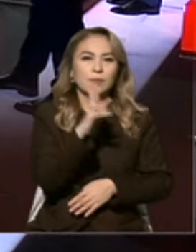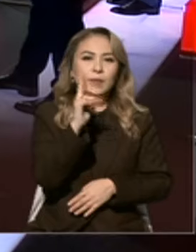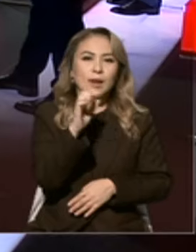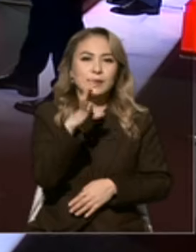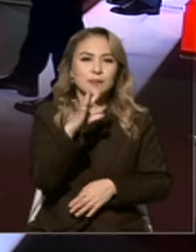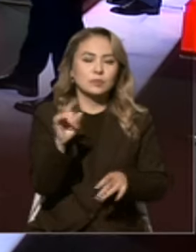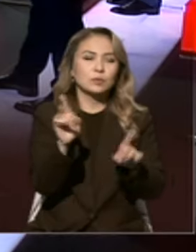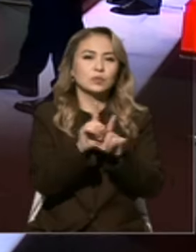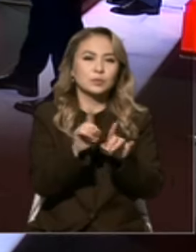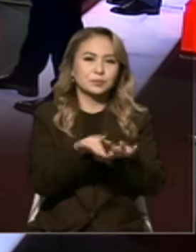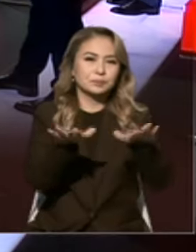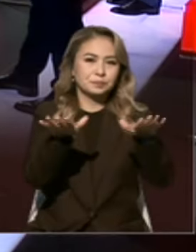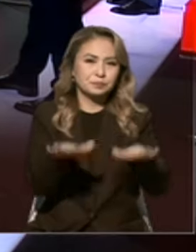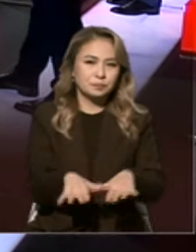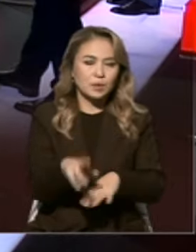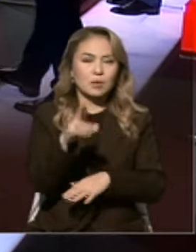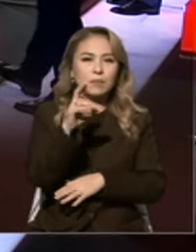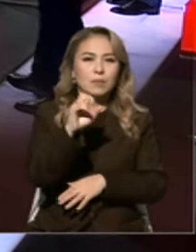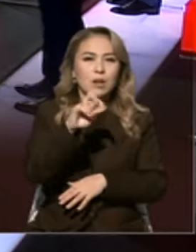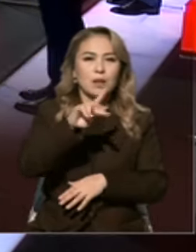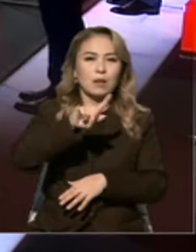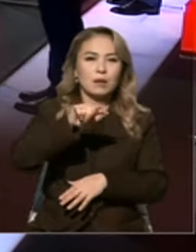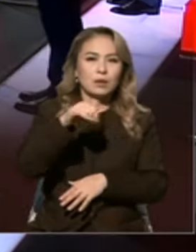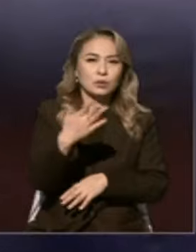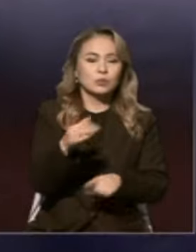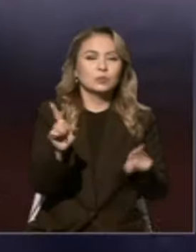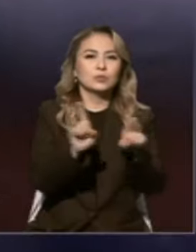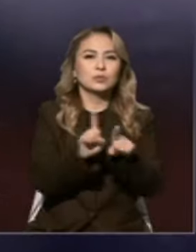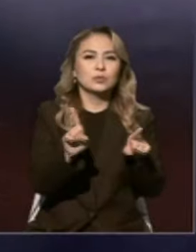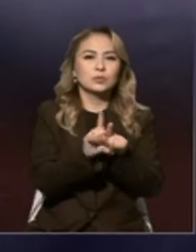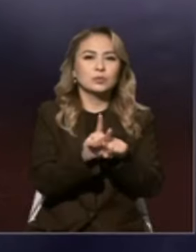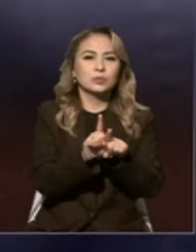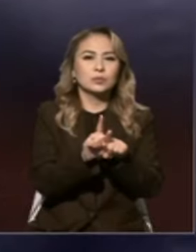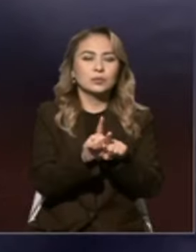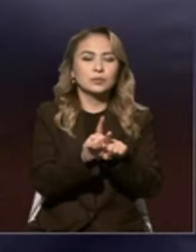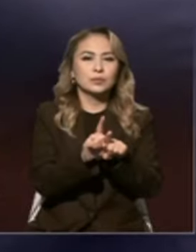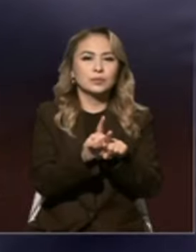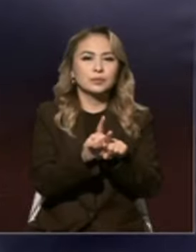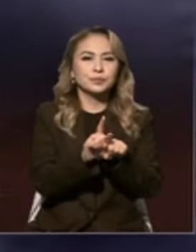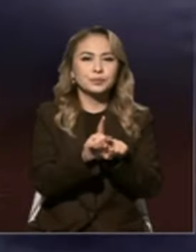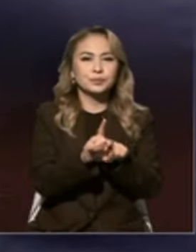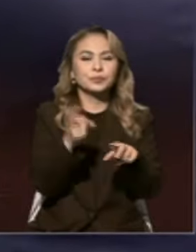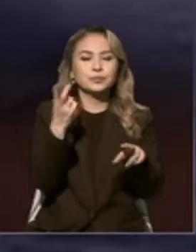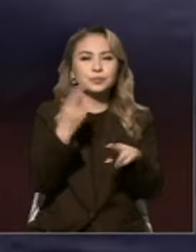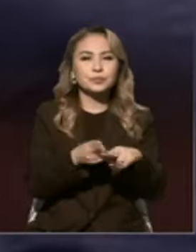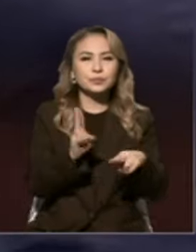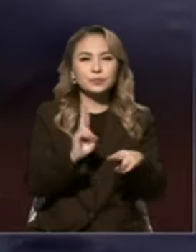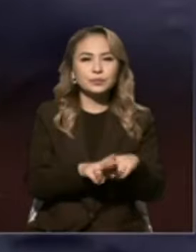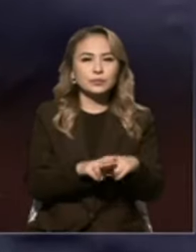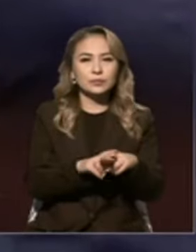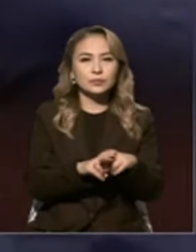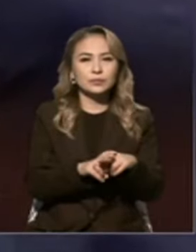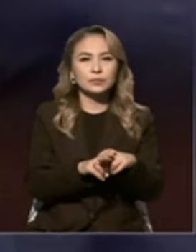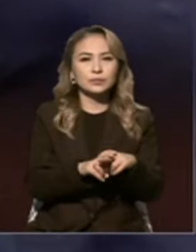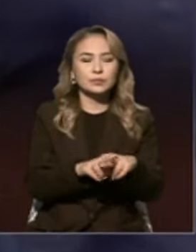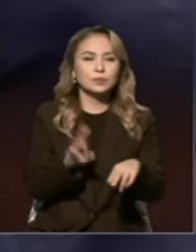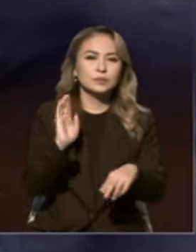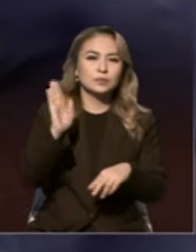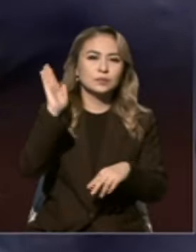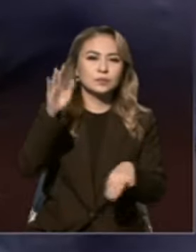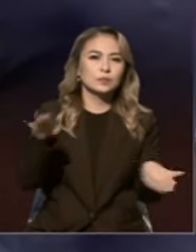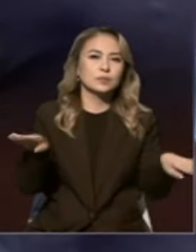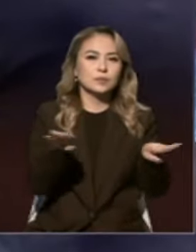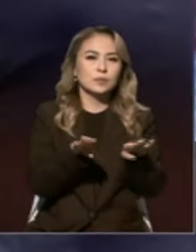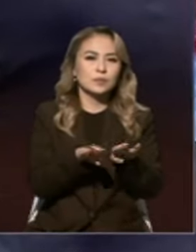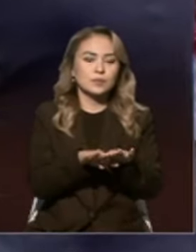ол тартылып жатыр. Балқашты қарап отырсақ, Балқаш қараған кезде де жылағымыз келеді деген сияқты. Сондықтан да біз енді болашақта мынаның